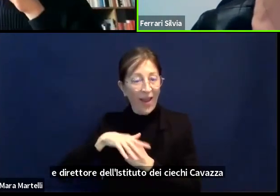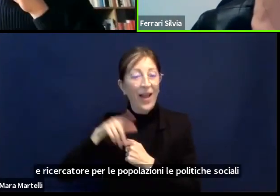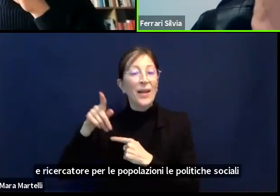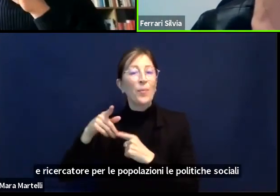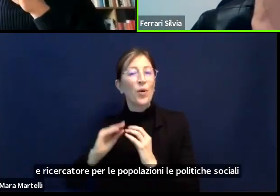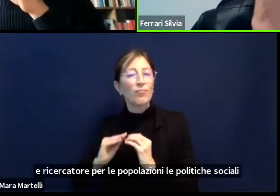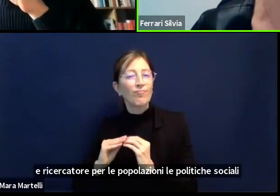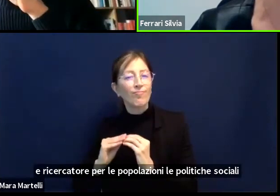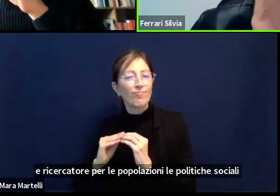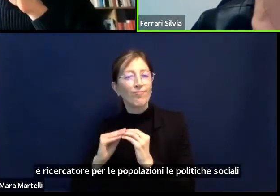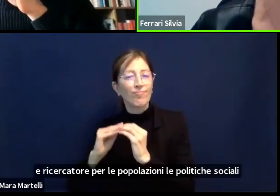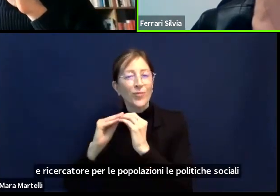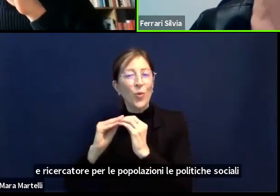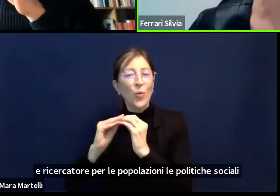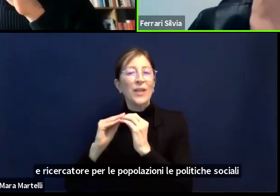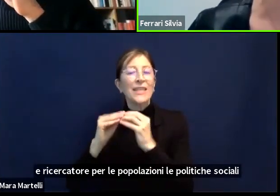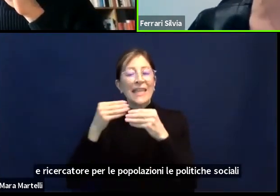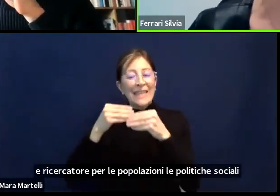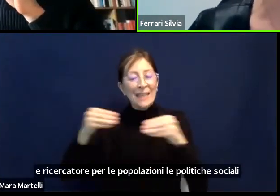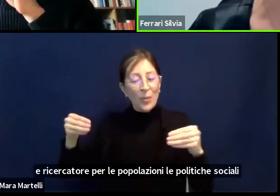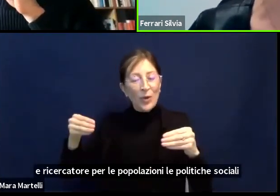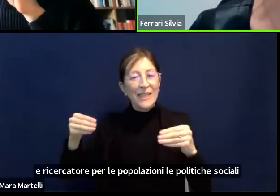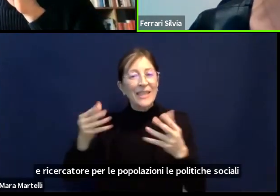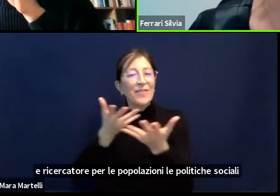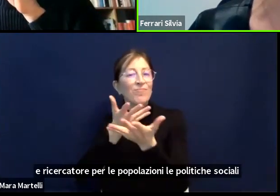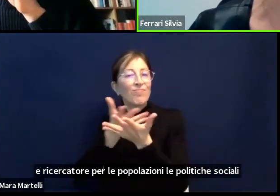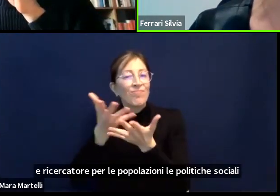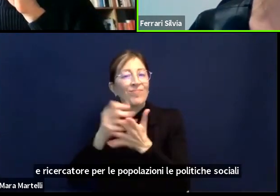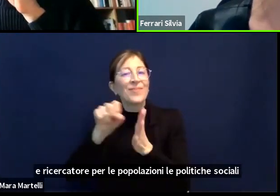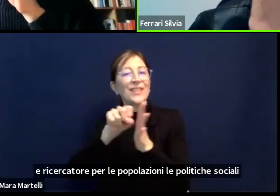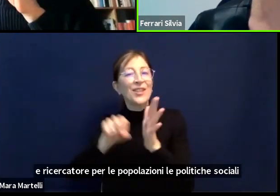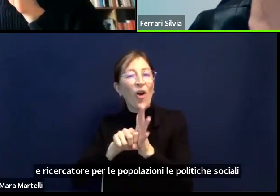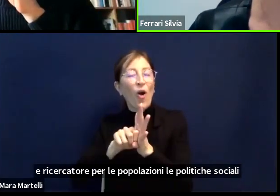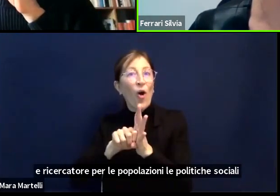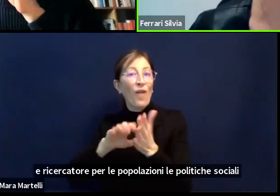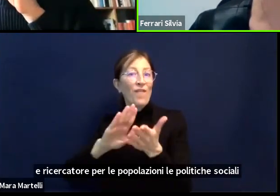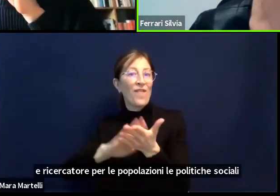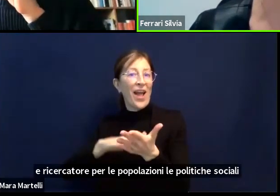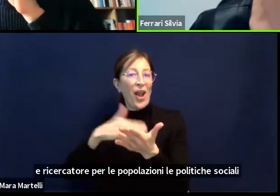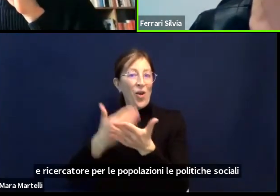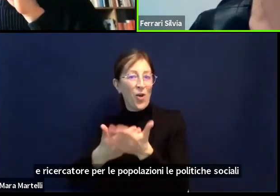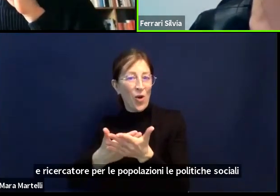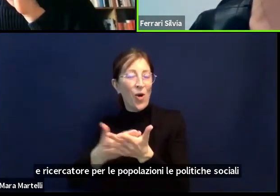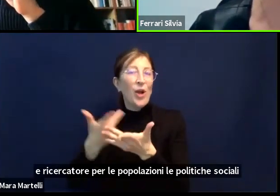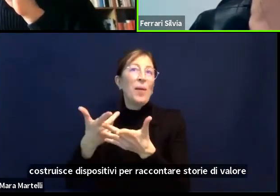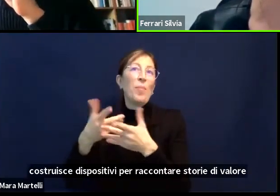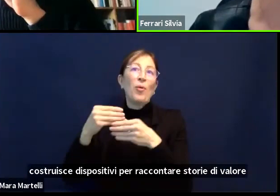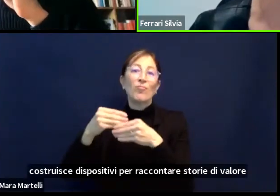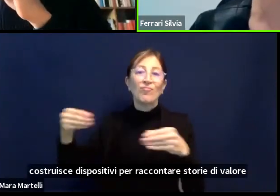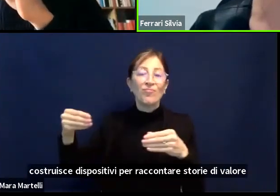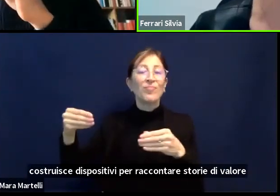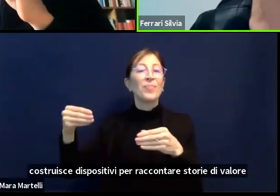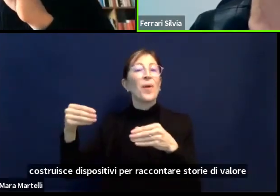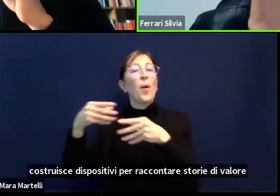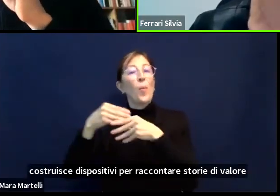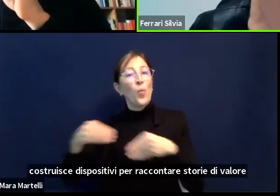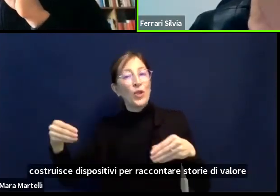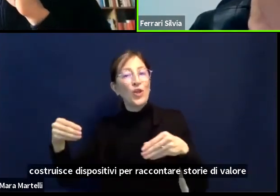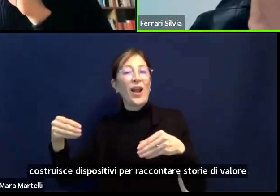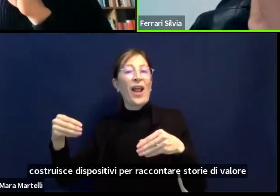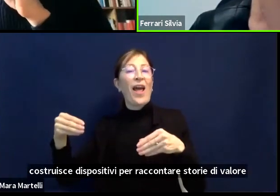mostrare e raccontare storie di valore e utilizza installazioni museografiche e ambienti di apprendimento.